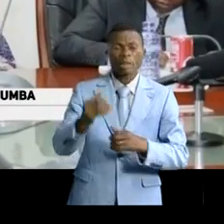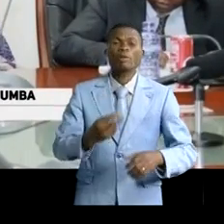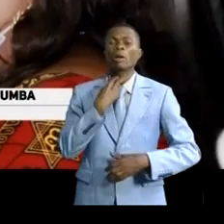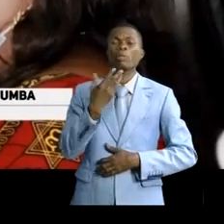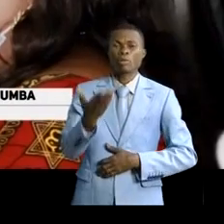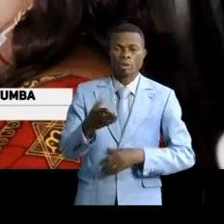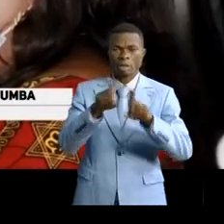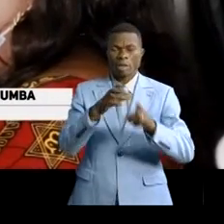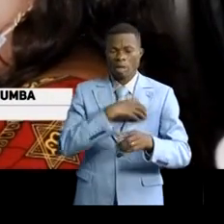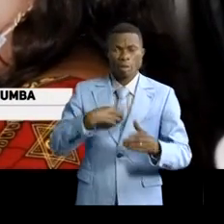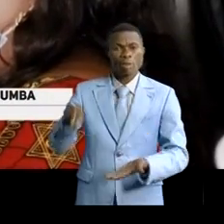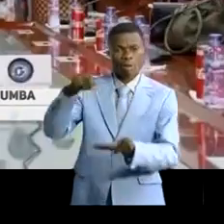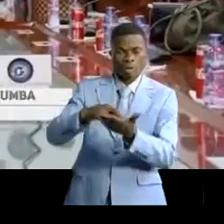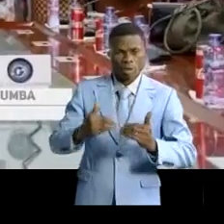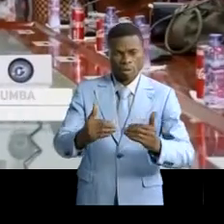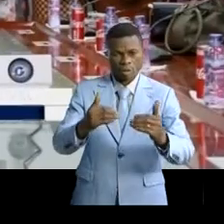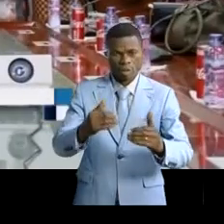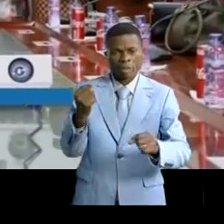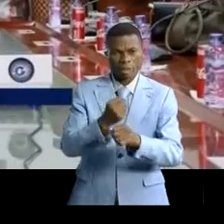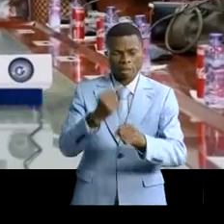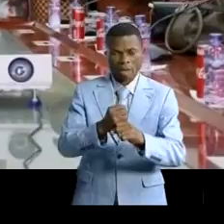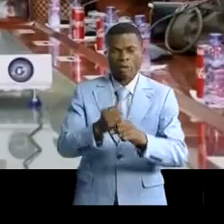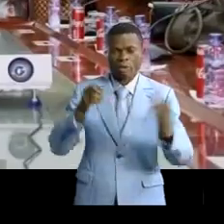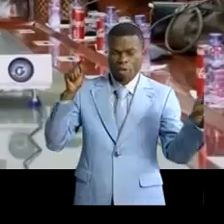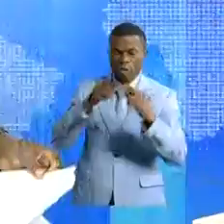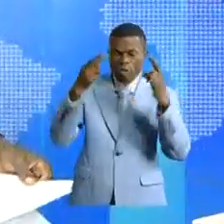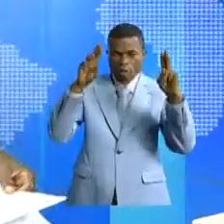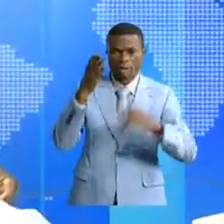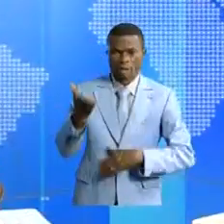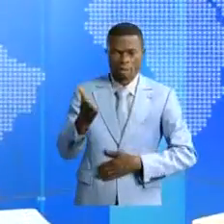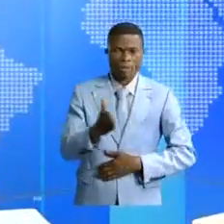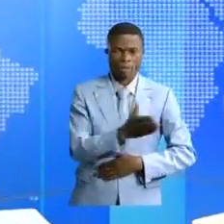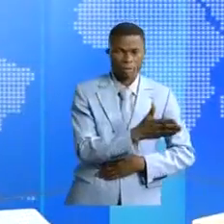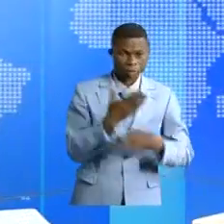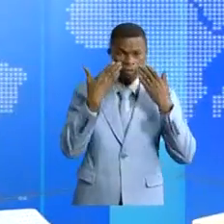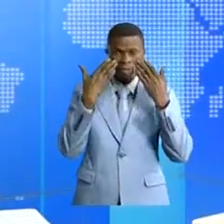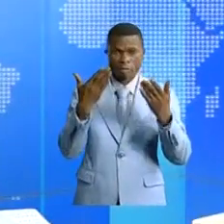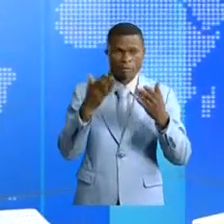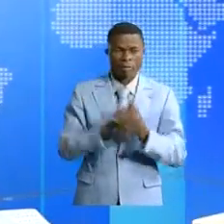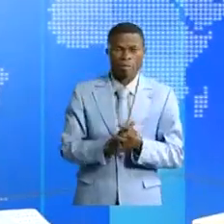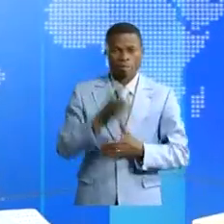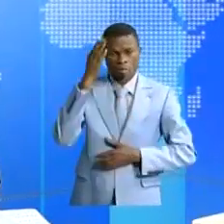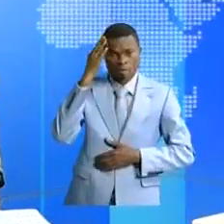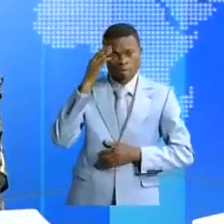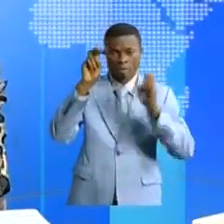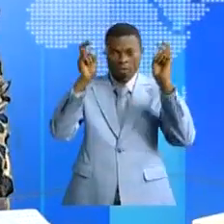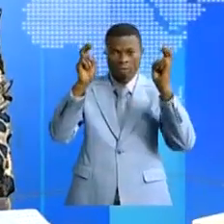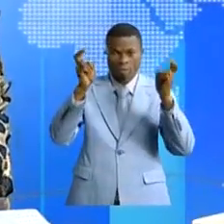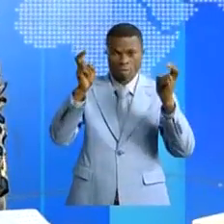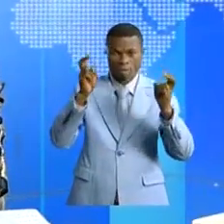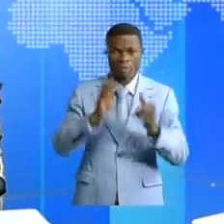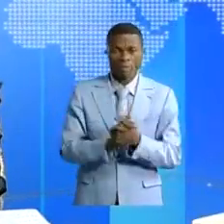obstacles. Elles doivent se relever et continuer leur combat, a-t-elle renchéri. Voilà, elle est donc là de reconnaître le timbre de